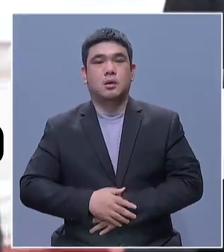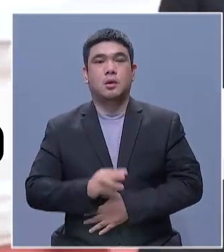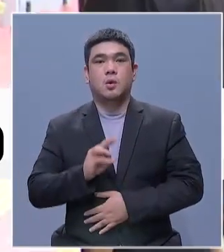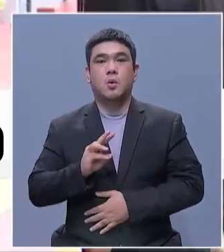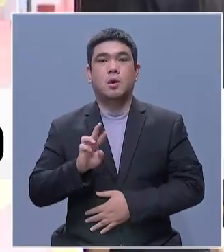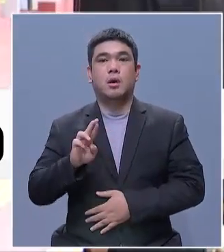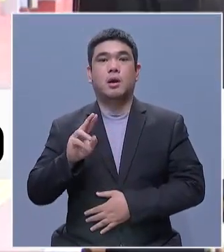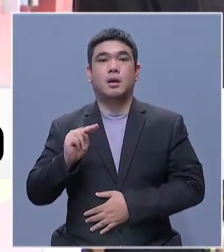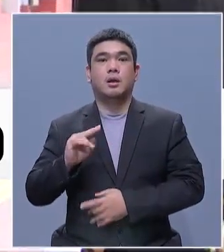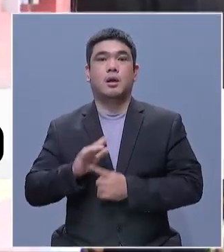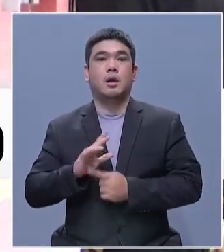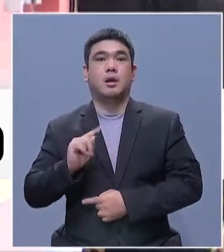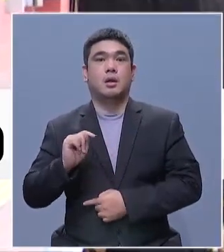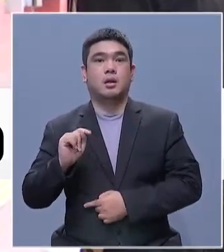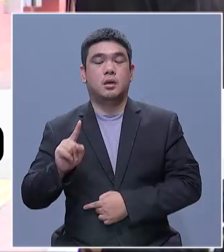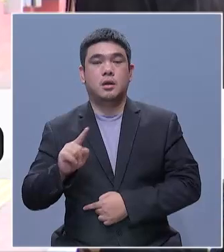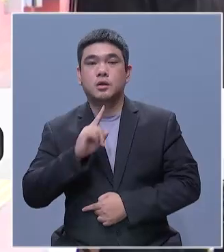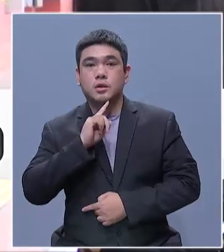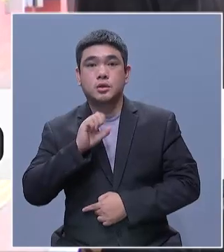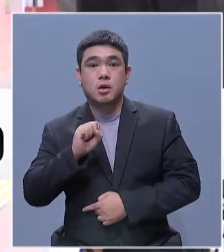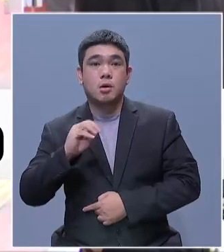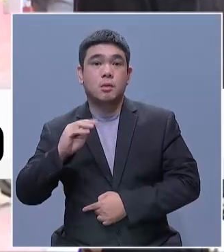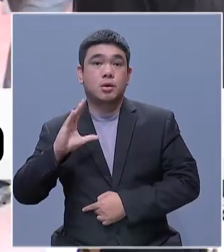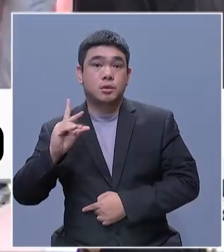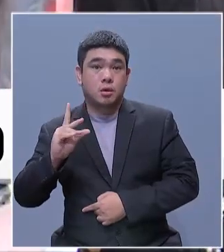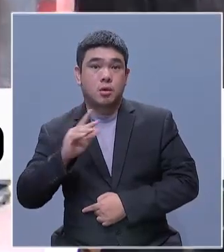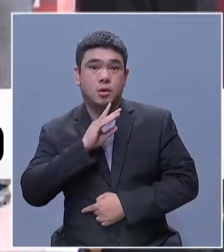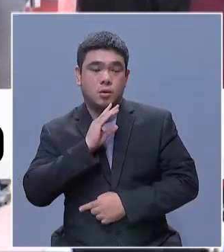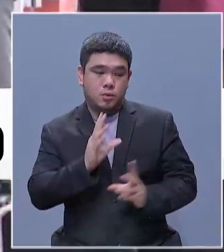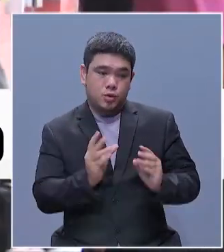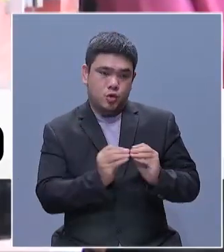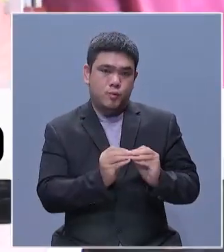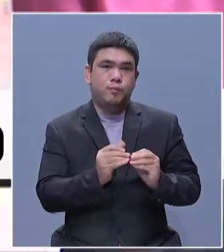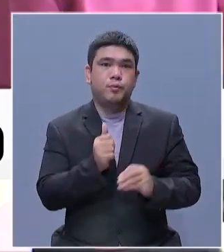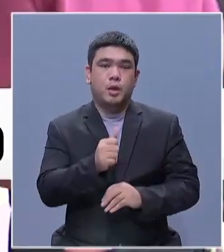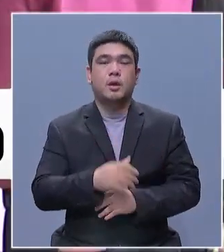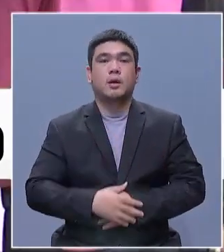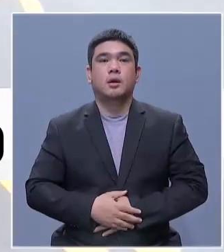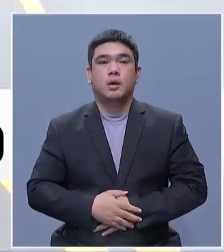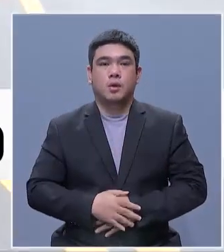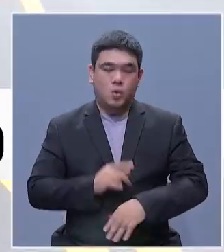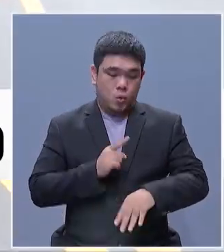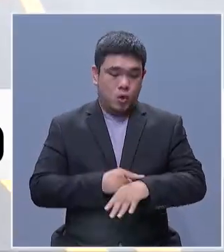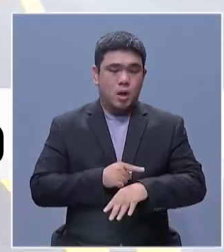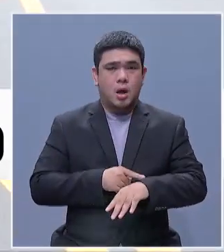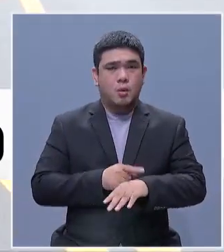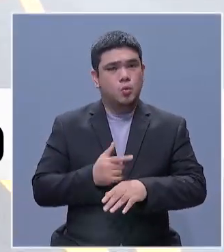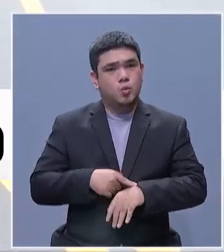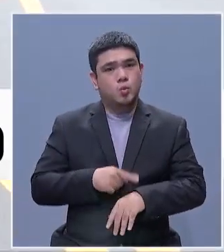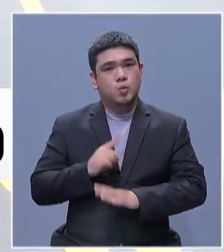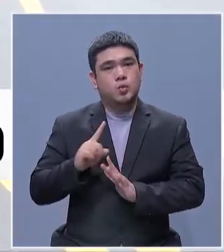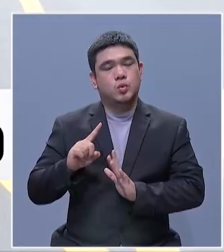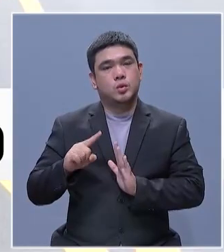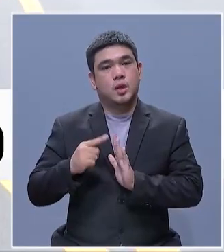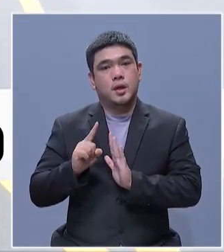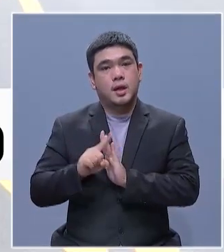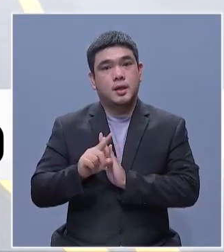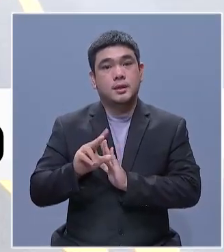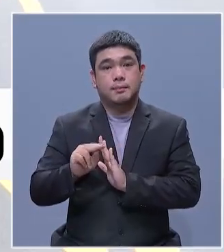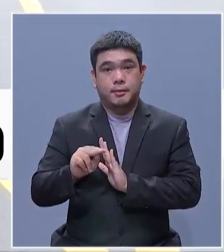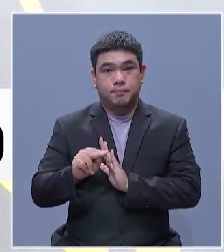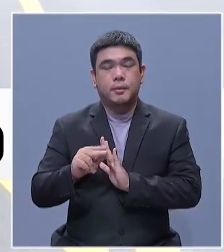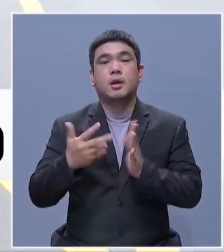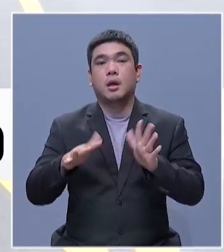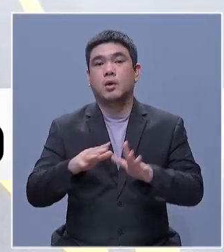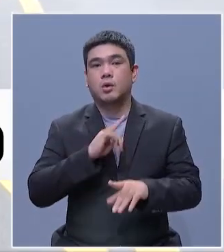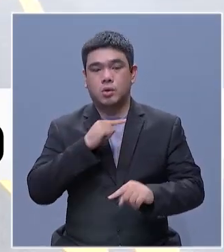คงเมืองรองเลขาธิการสมช.เข้าร่วมประชุมค่ะคุณเศรษฐาใช้เวลาในการประชุมสักประมาณครึ่งชั่วโมงก่อน